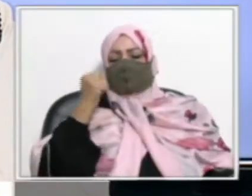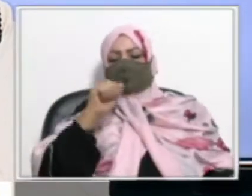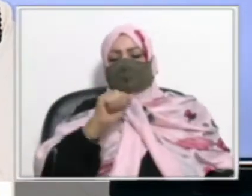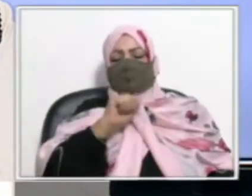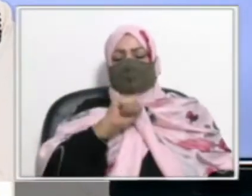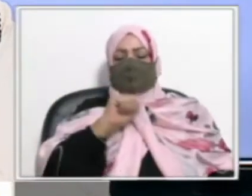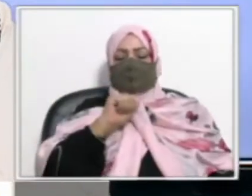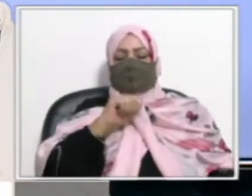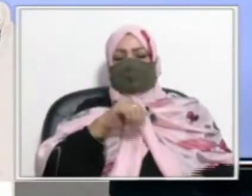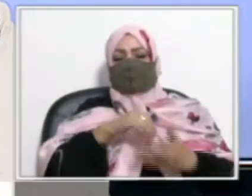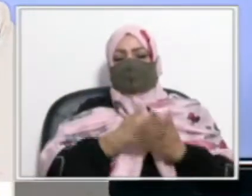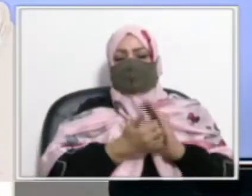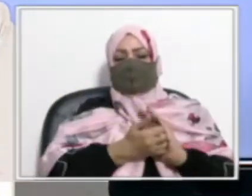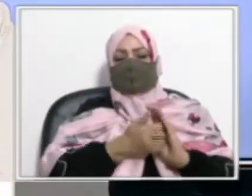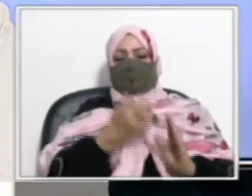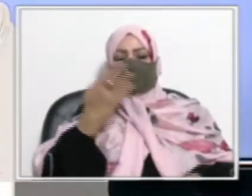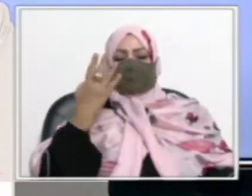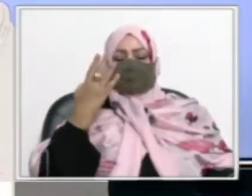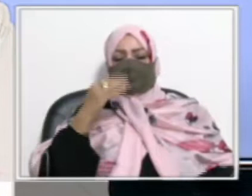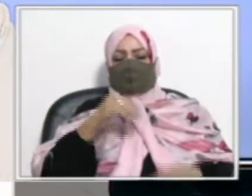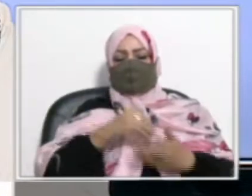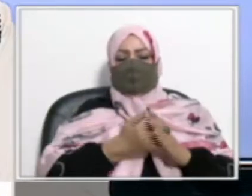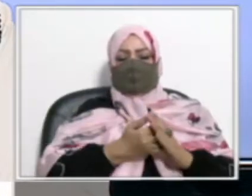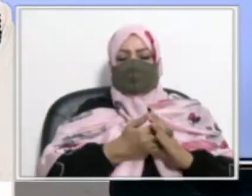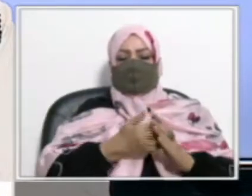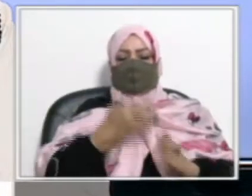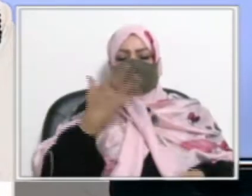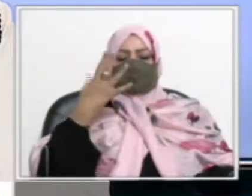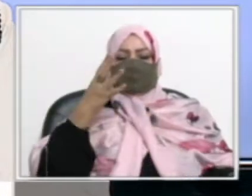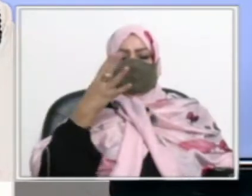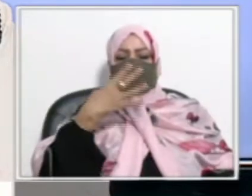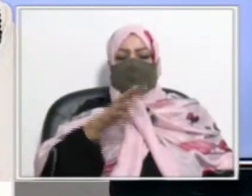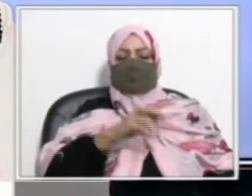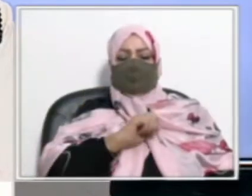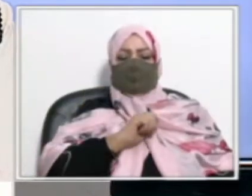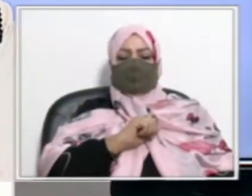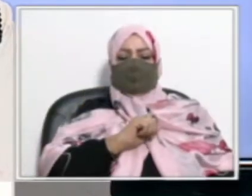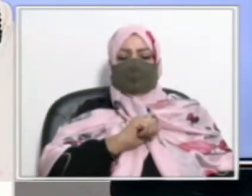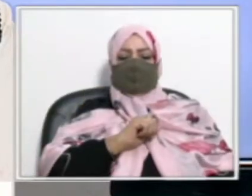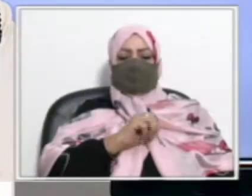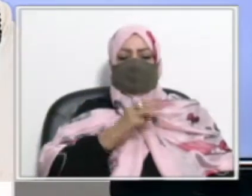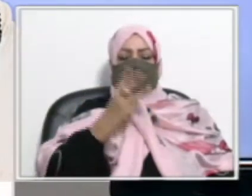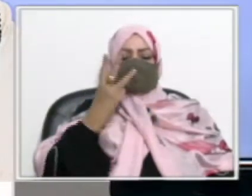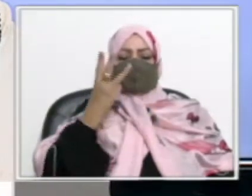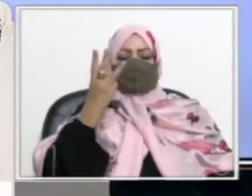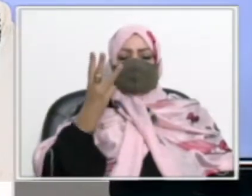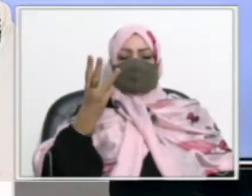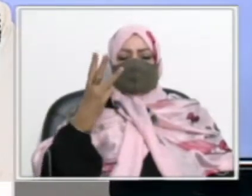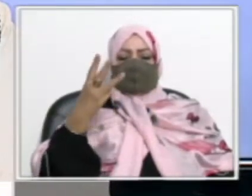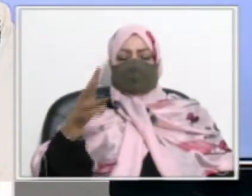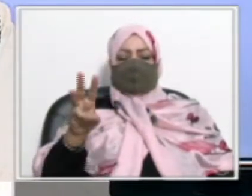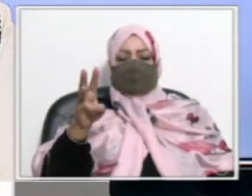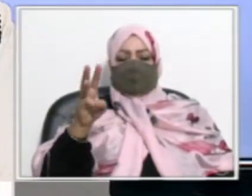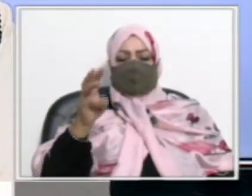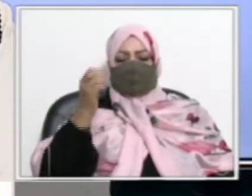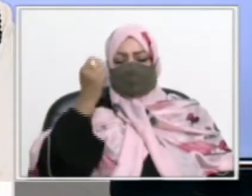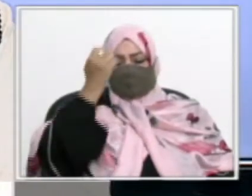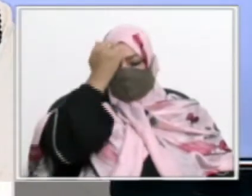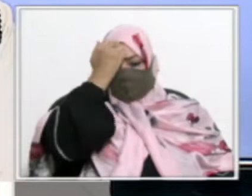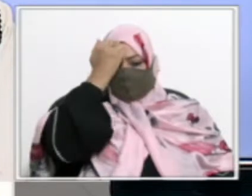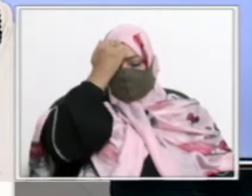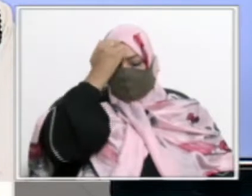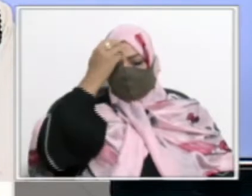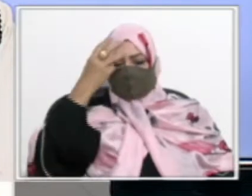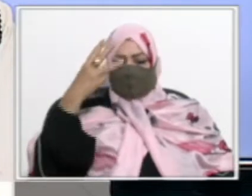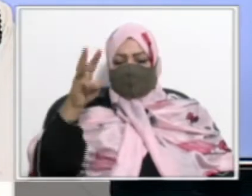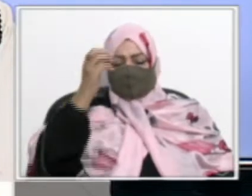30,700 ايه يعني انت الفلوس هذنا في حسابك ال 45,000 نعم ال 45,000 هذنا في حسابك